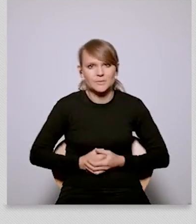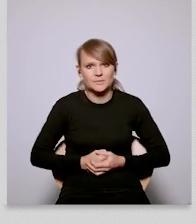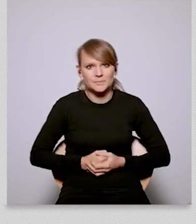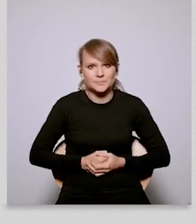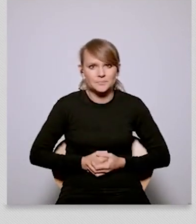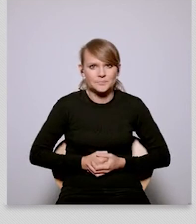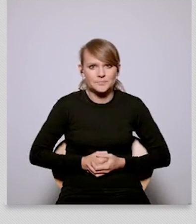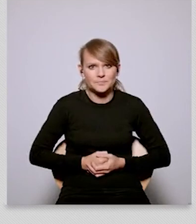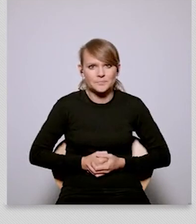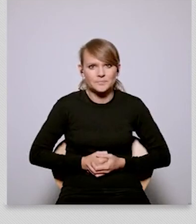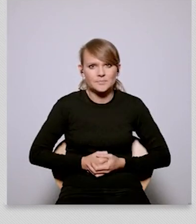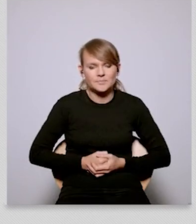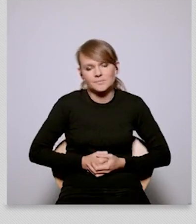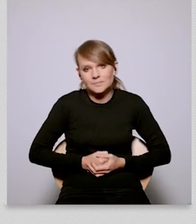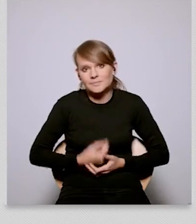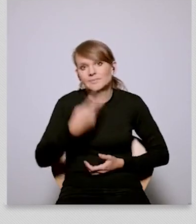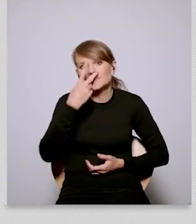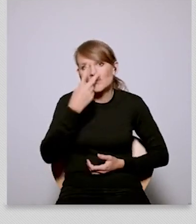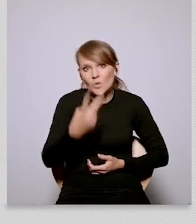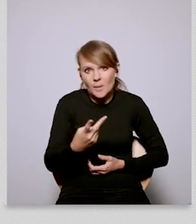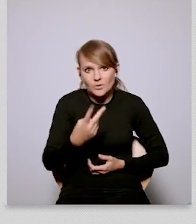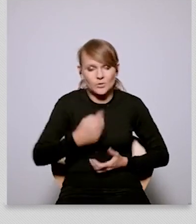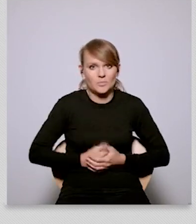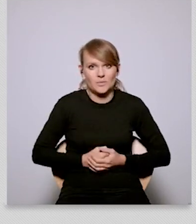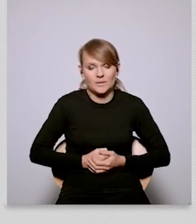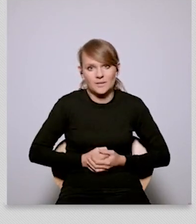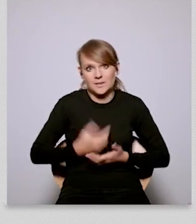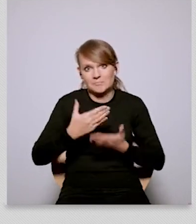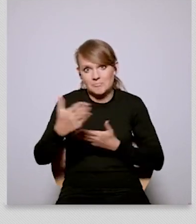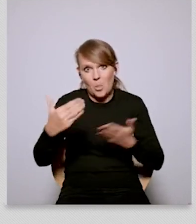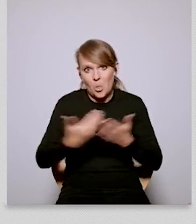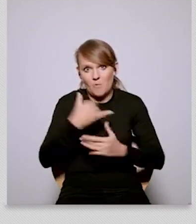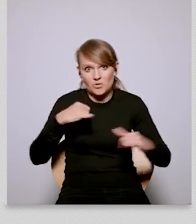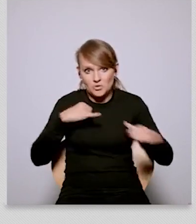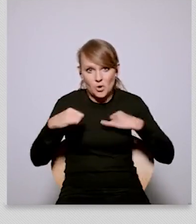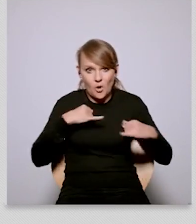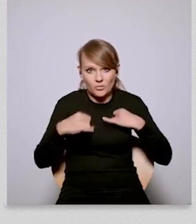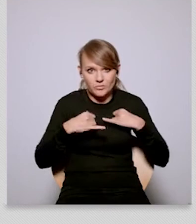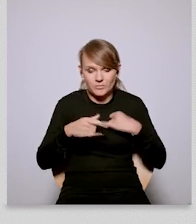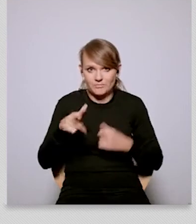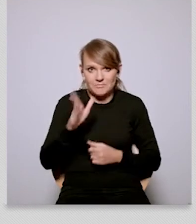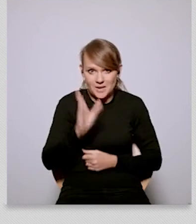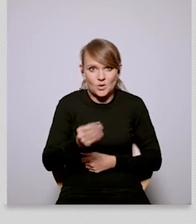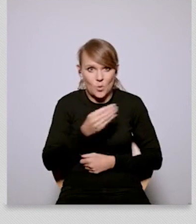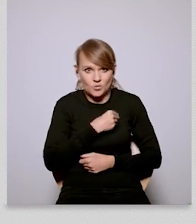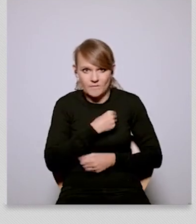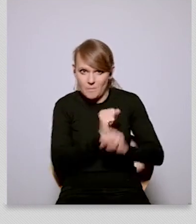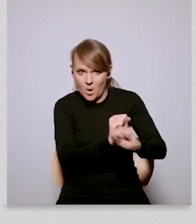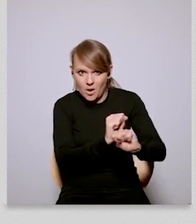także zobaczymy czy nowy rząd wejdzie w rolę takiego uczciwego brokera